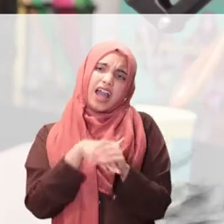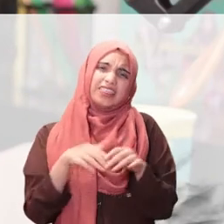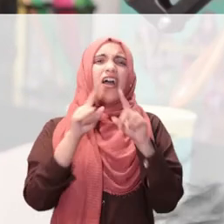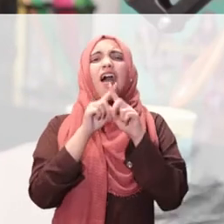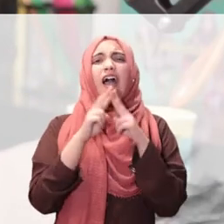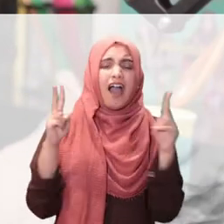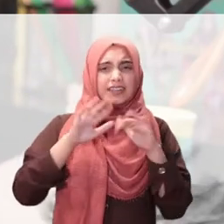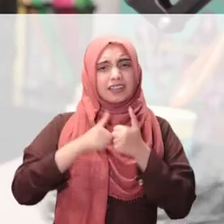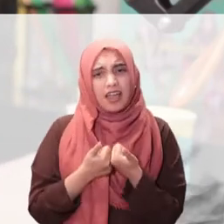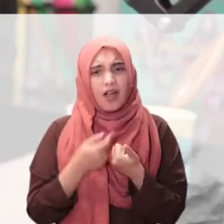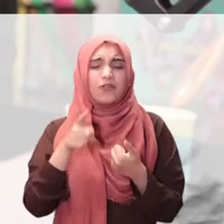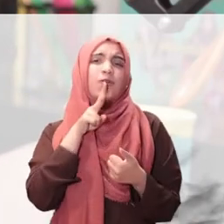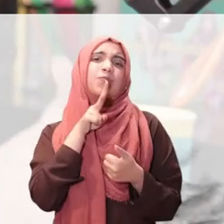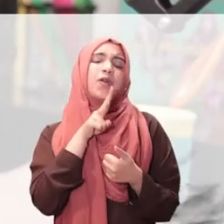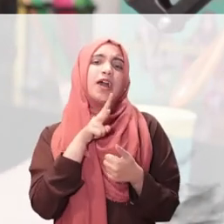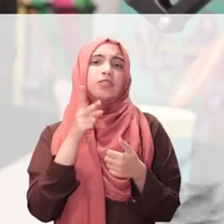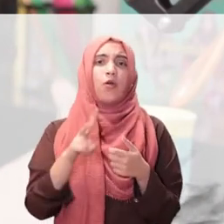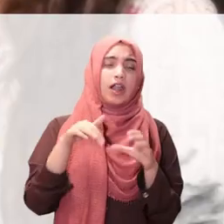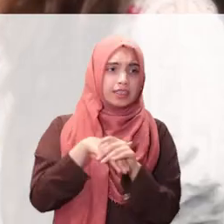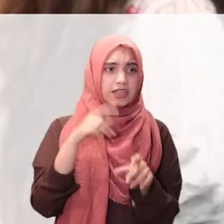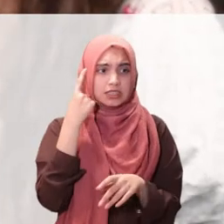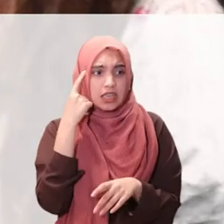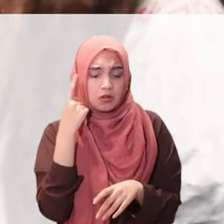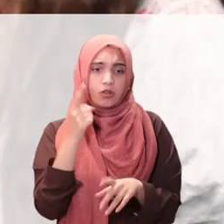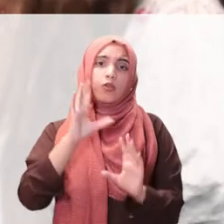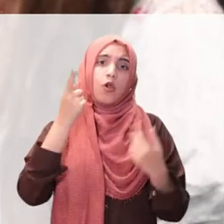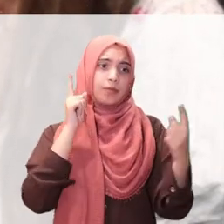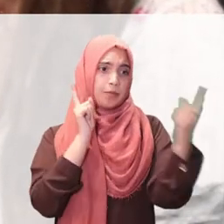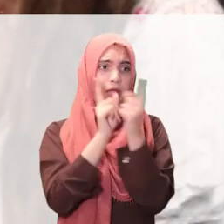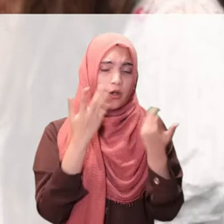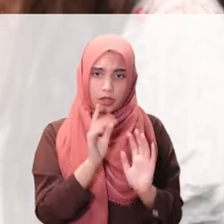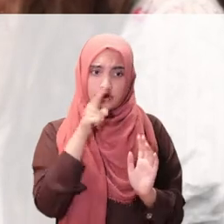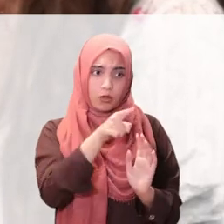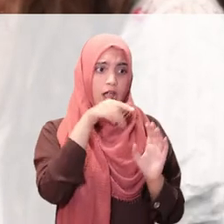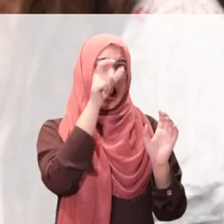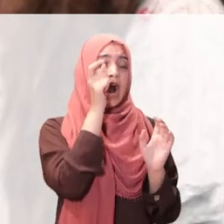एंड इडस्ट्रीज यह फीलिंग